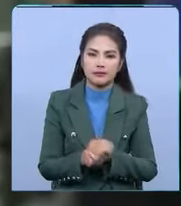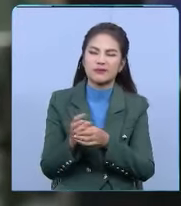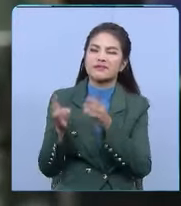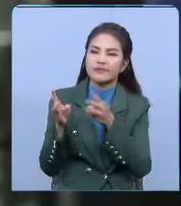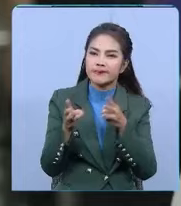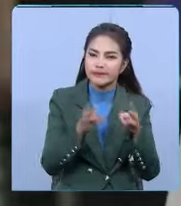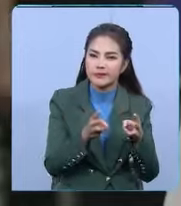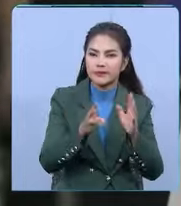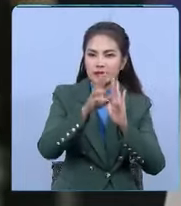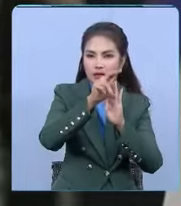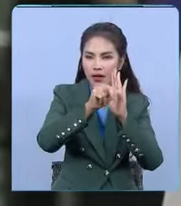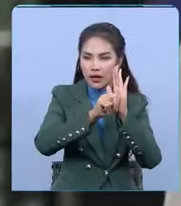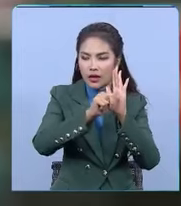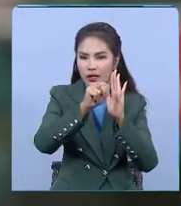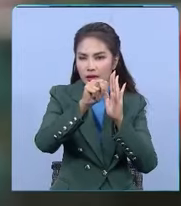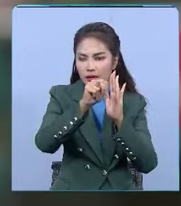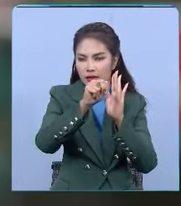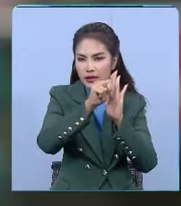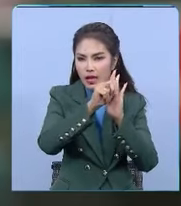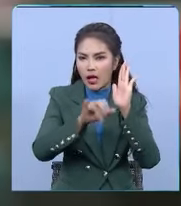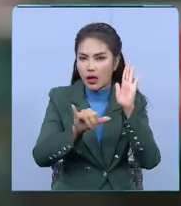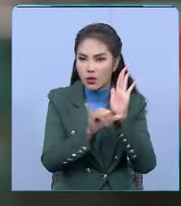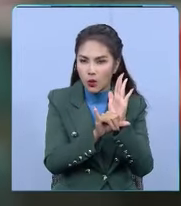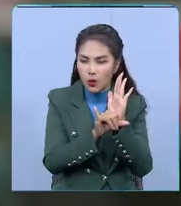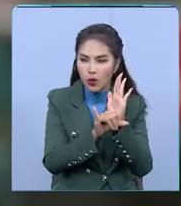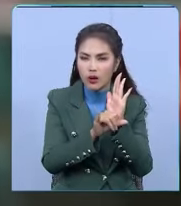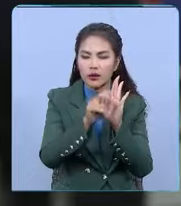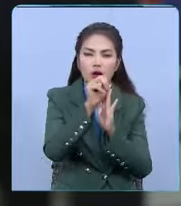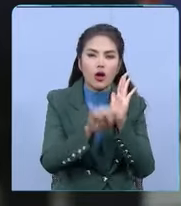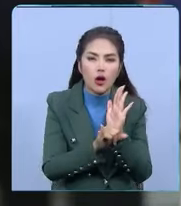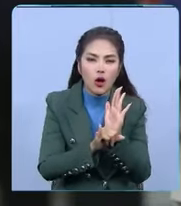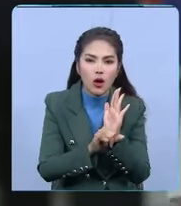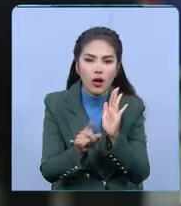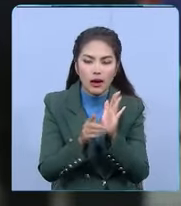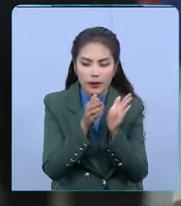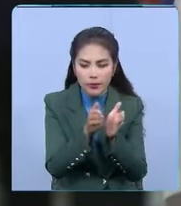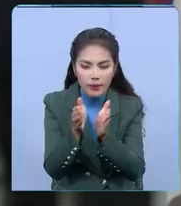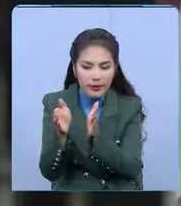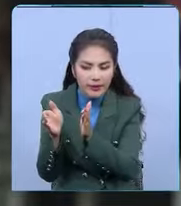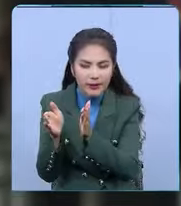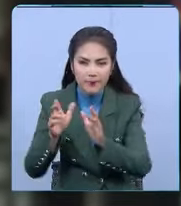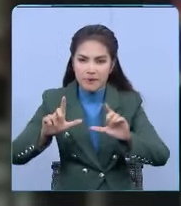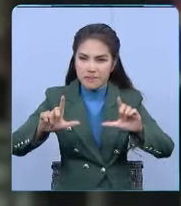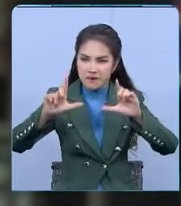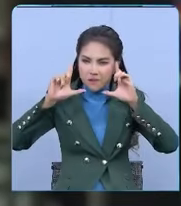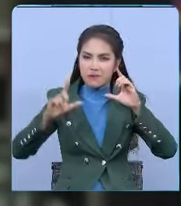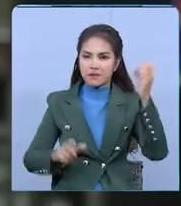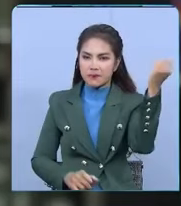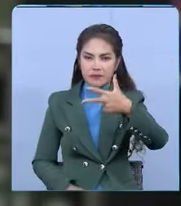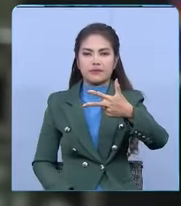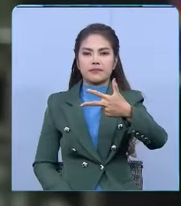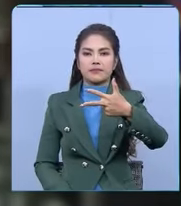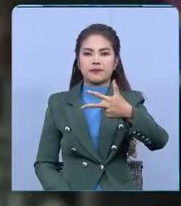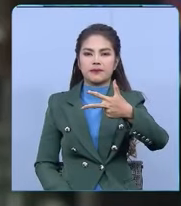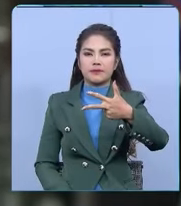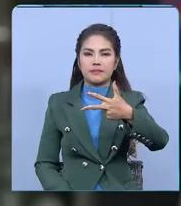งผมทราบมาว่ามีหลายนโยบายมากแต่ผมอยากจะให้ลุงป้อมยกตัวอย่างเอา3นโยบายเด็ดๆของพลังประชารัฐมีอะไรบ้างครับ นโยบาย